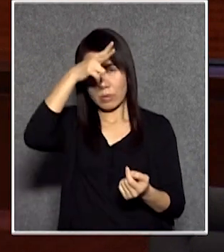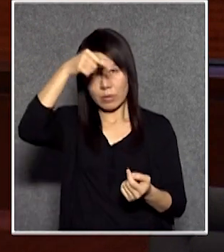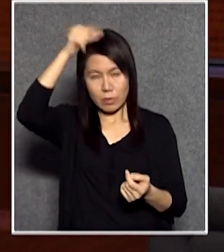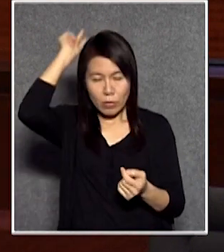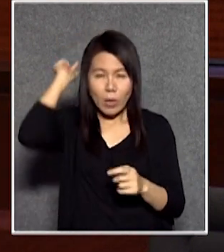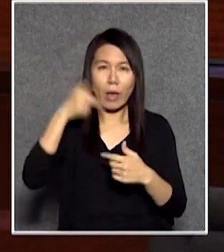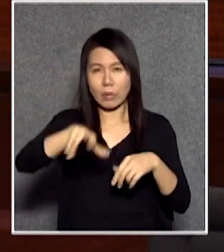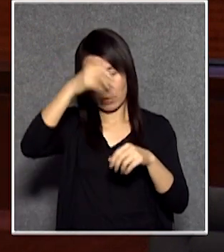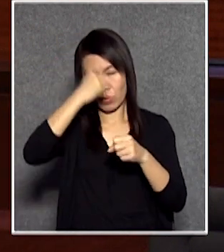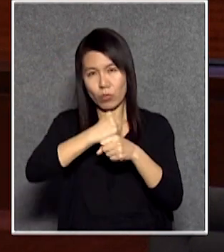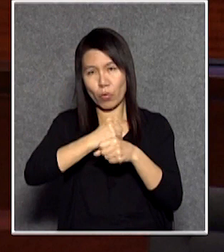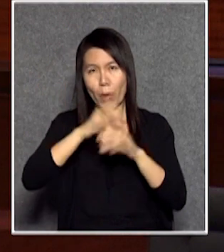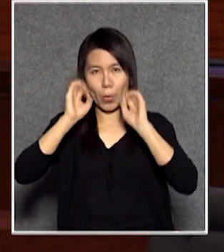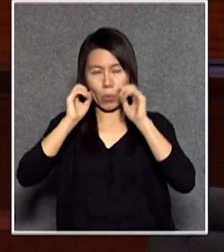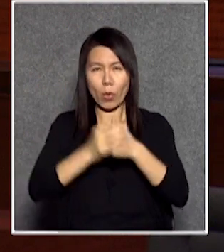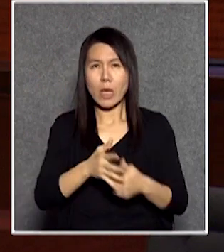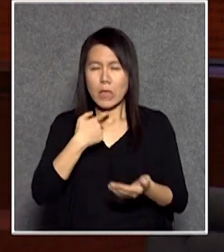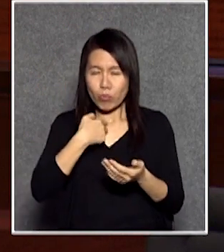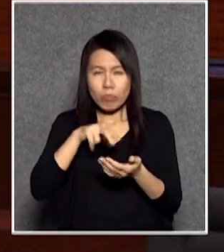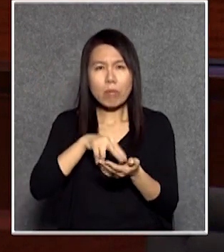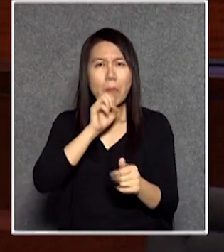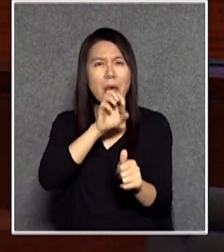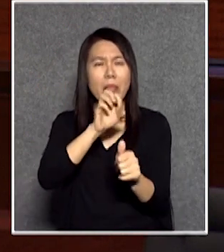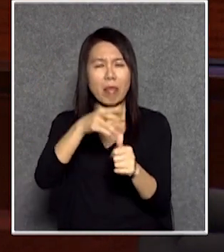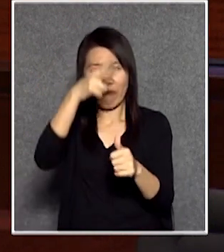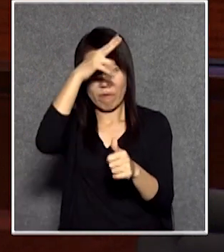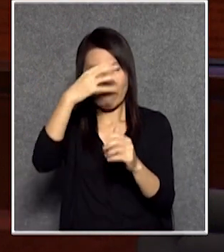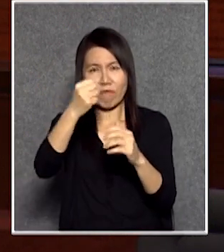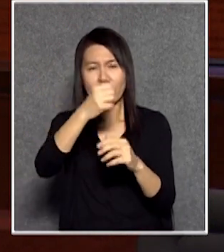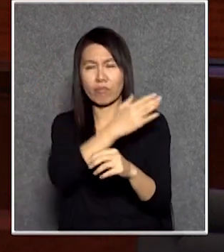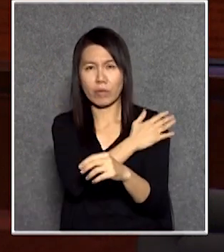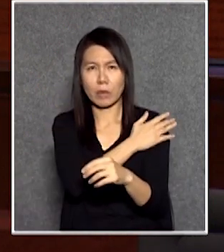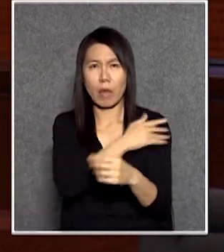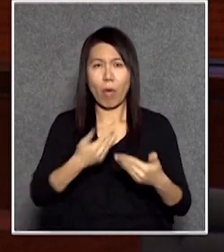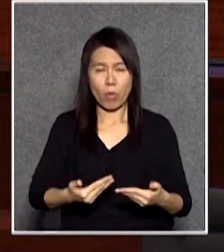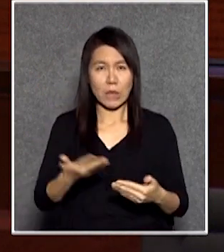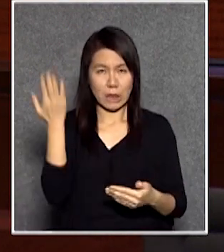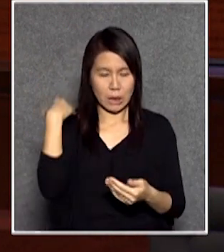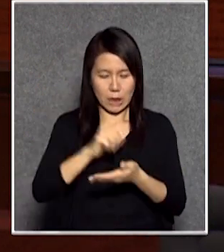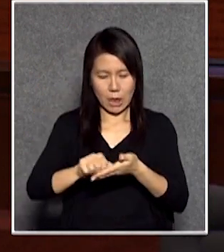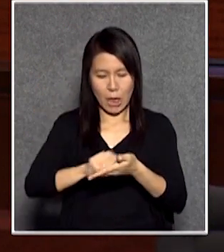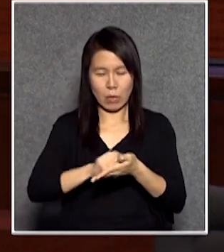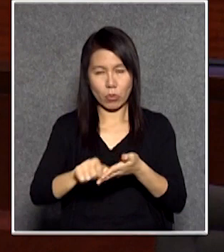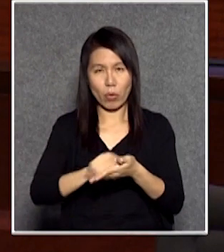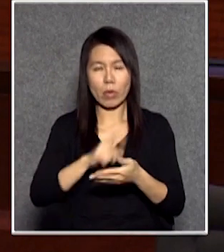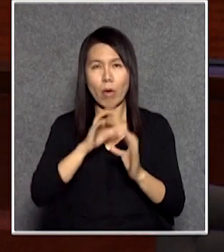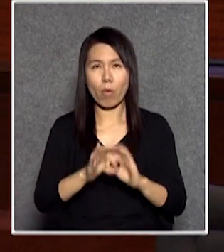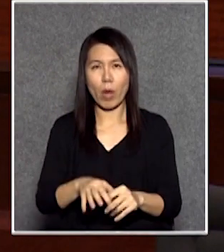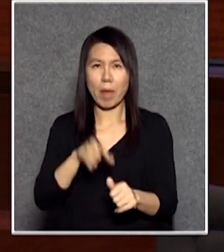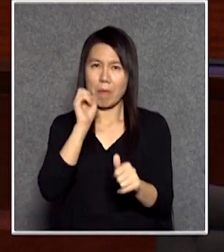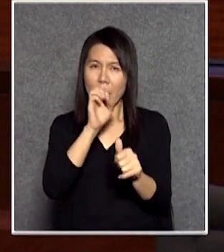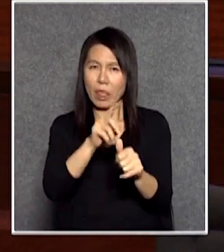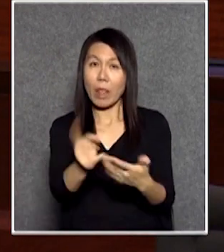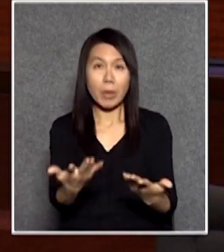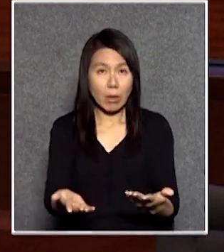告提出要設立主要官員問責制，當時本席寫了一篇文章叫做《問責制從何問